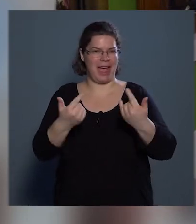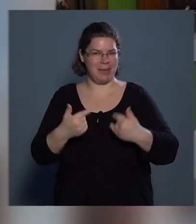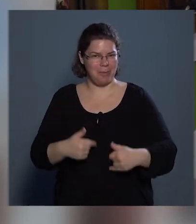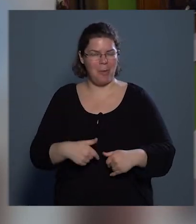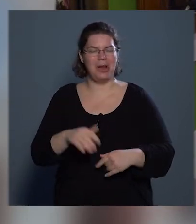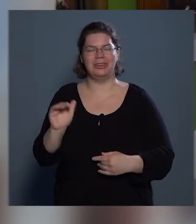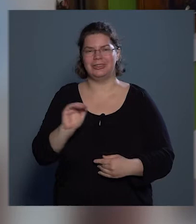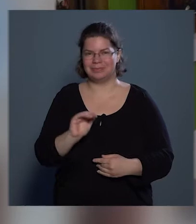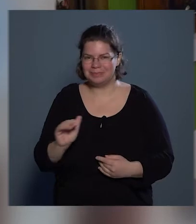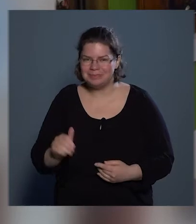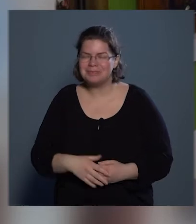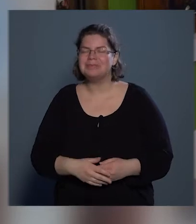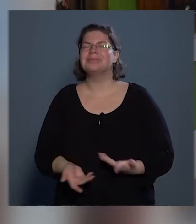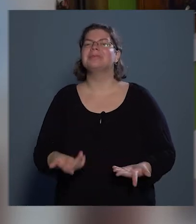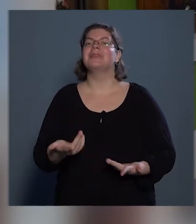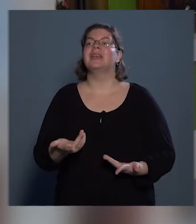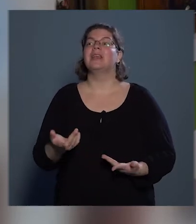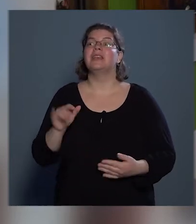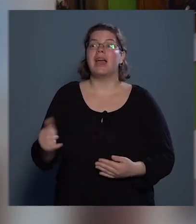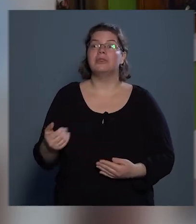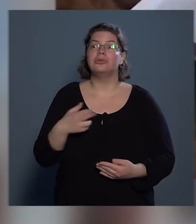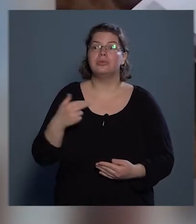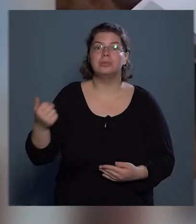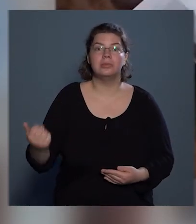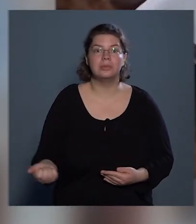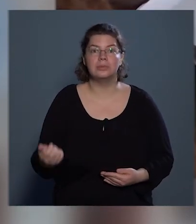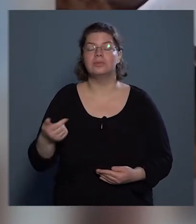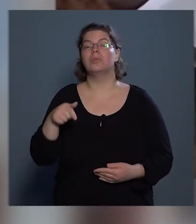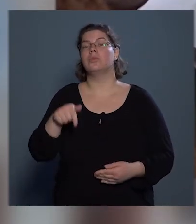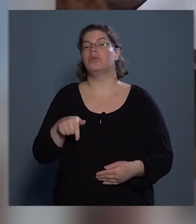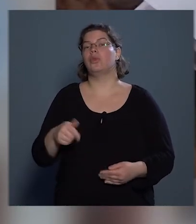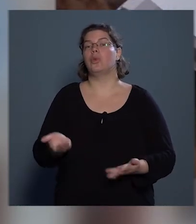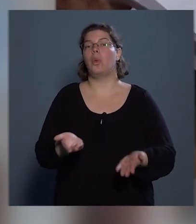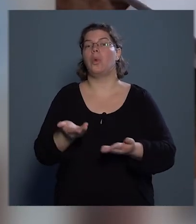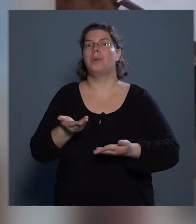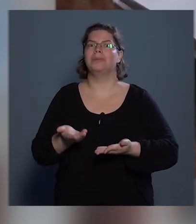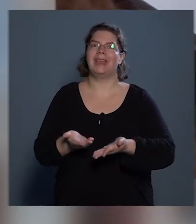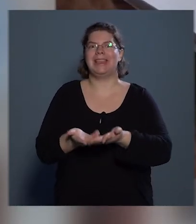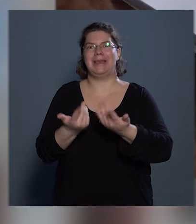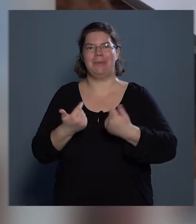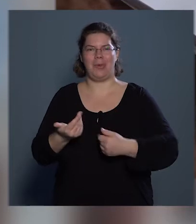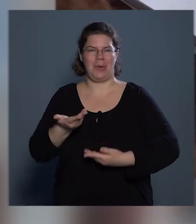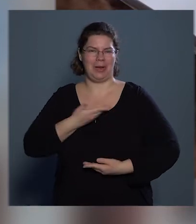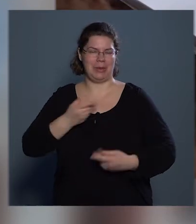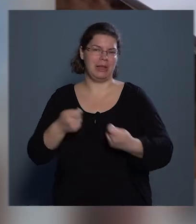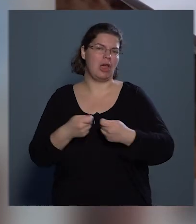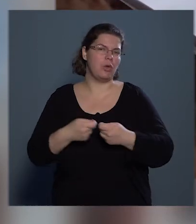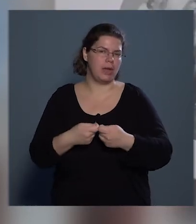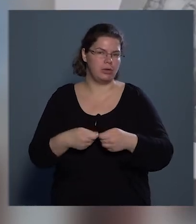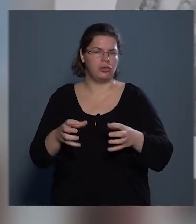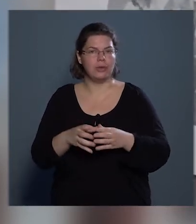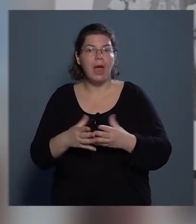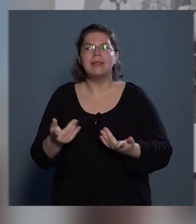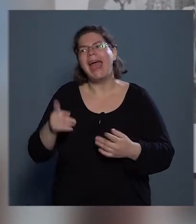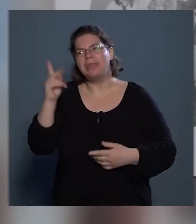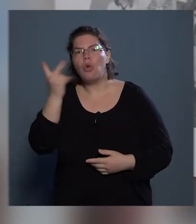75-be az iskolába tanítani, és tulajdonképpen az ő kezéből kaptam meg a tagozatos osztályokat. Természetesen nem csak tagozatban, úgymond normál